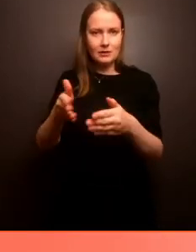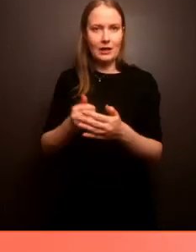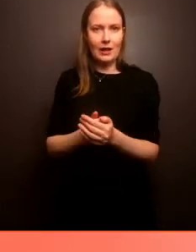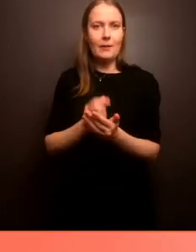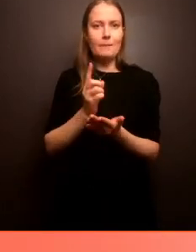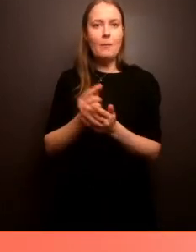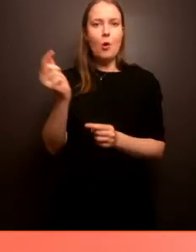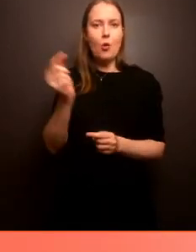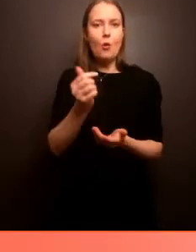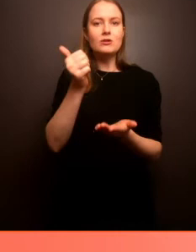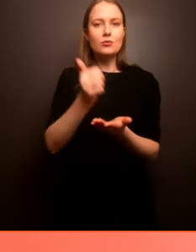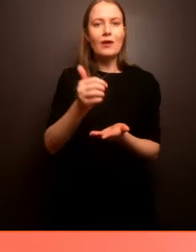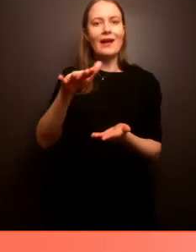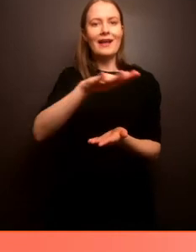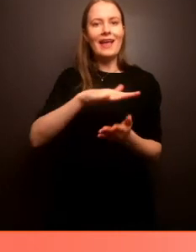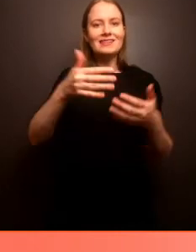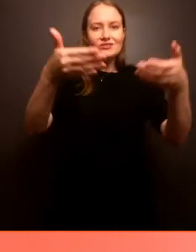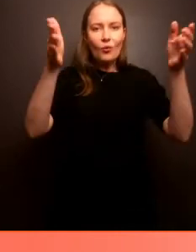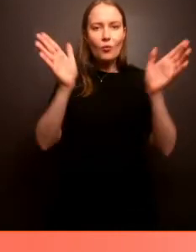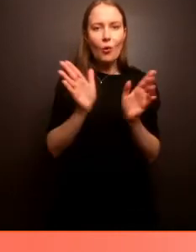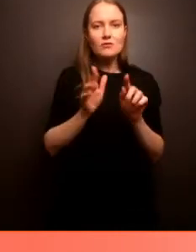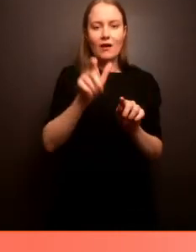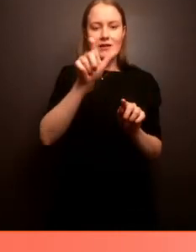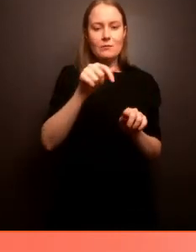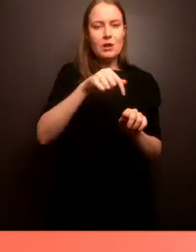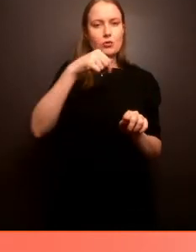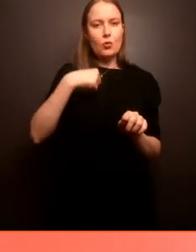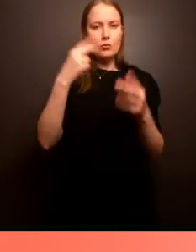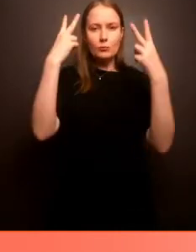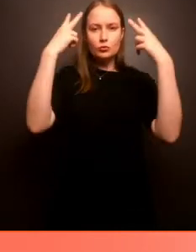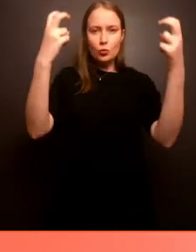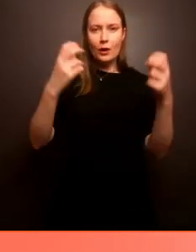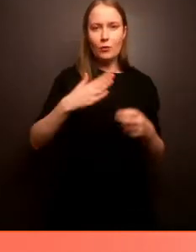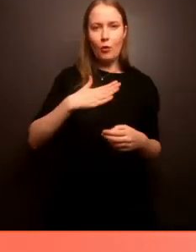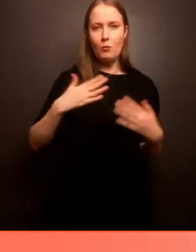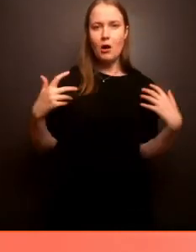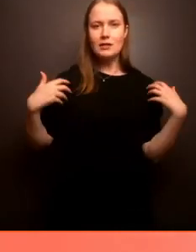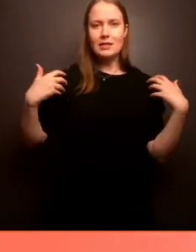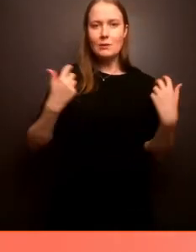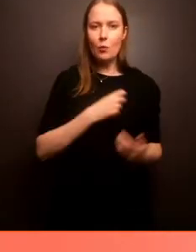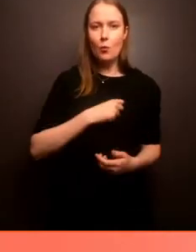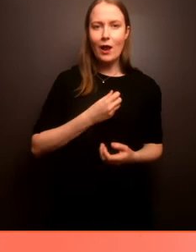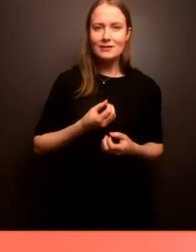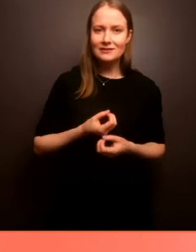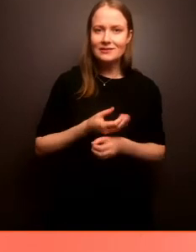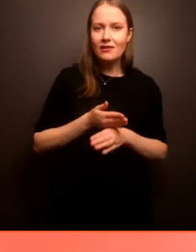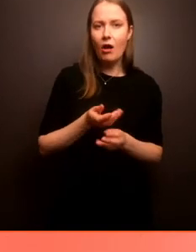tunnevad ennast turvaliselt, saavad avatult jagada oma rõõmi muresid ja see on